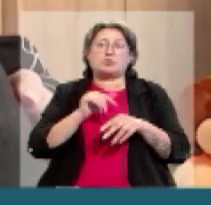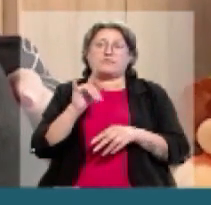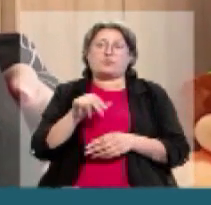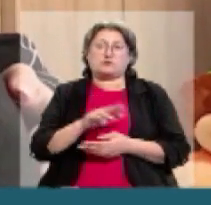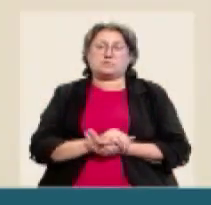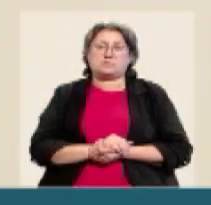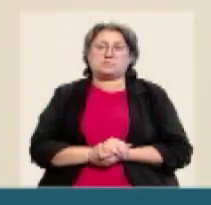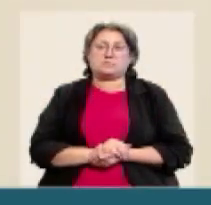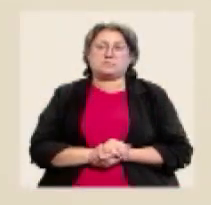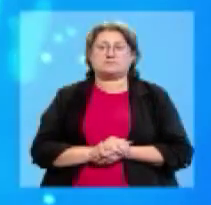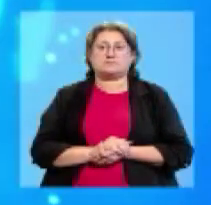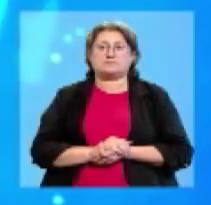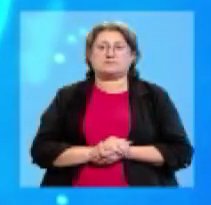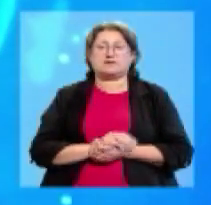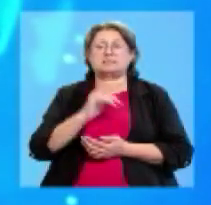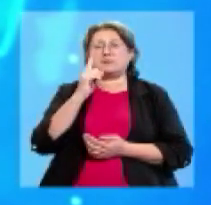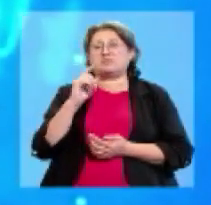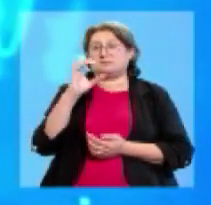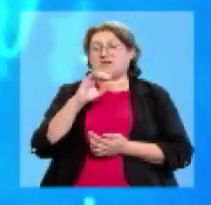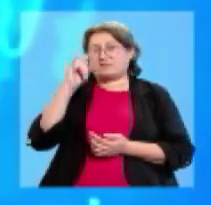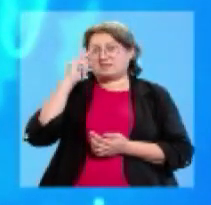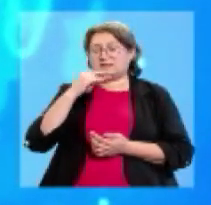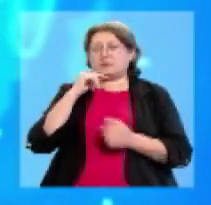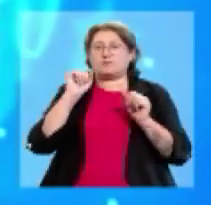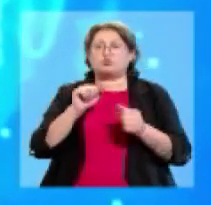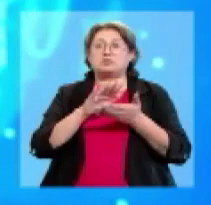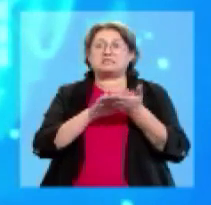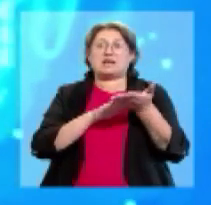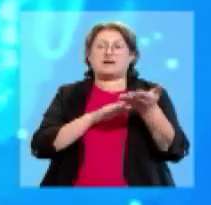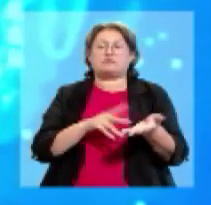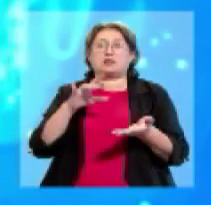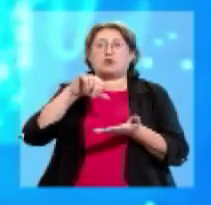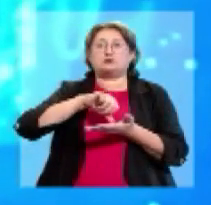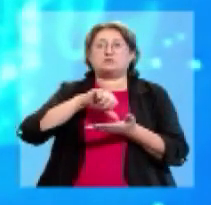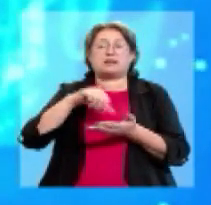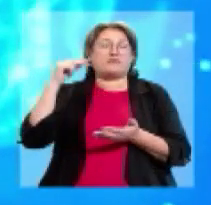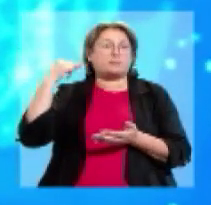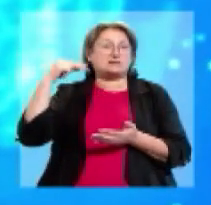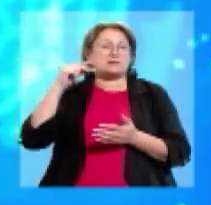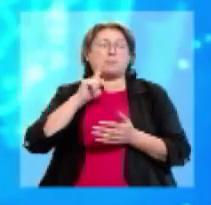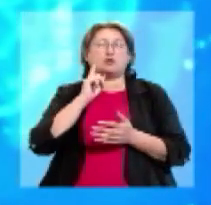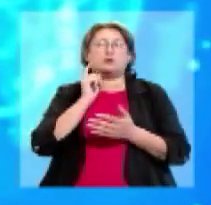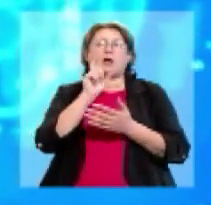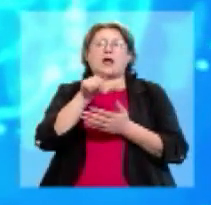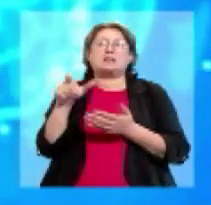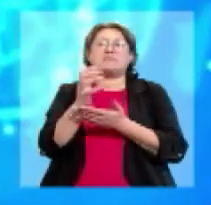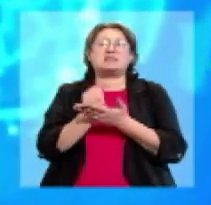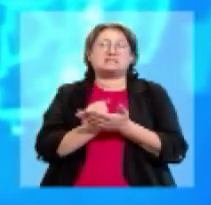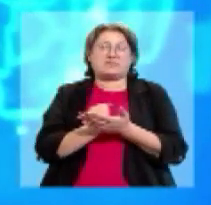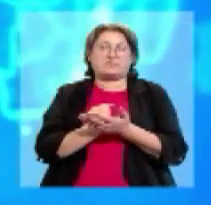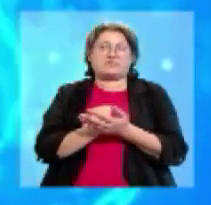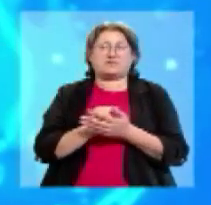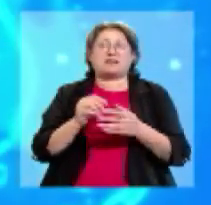фондом. С 1 сентября в Казахстане можно подать заявку для участия в президентском молодежном кадровом